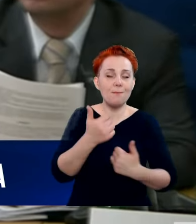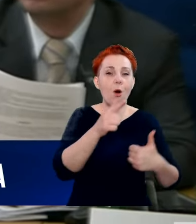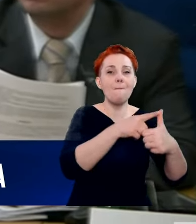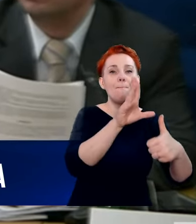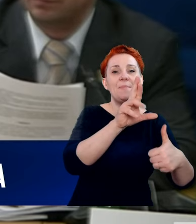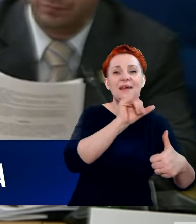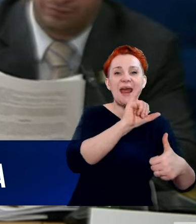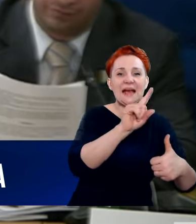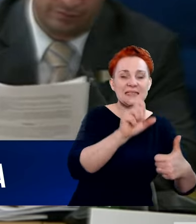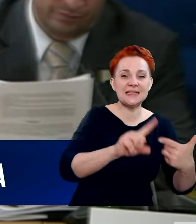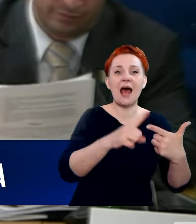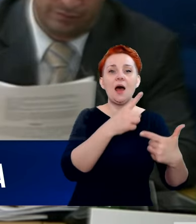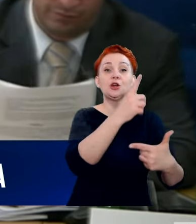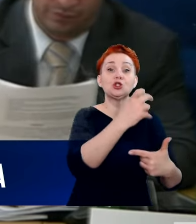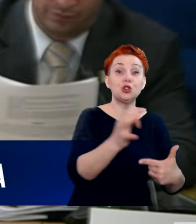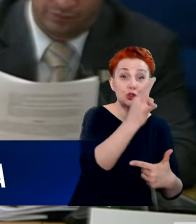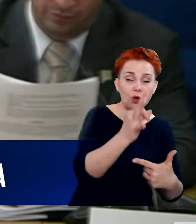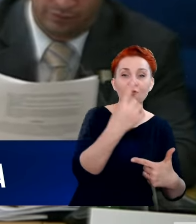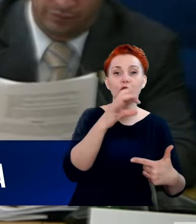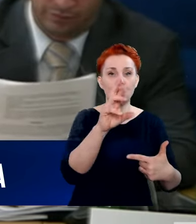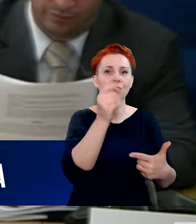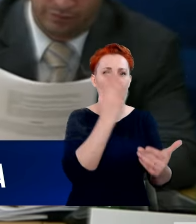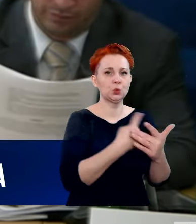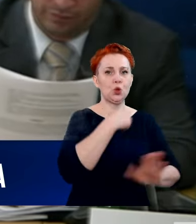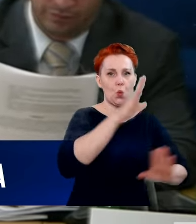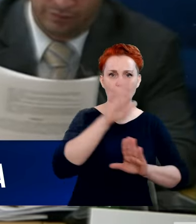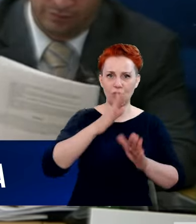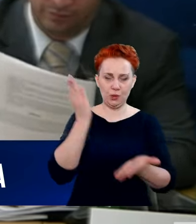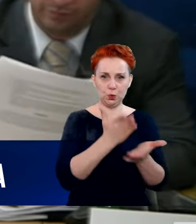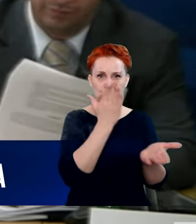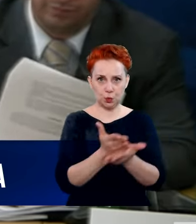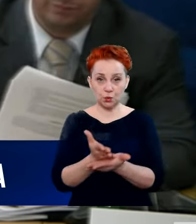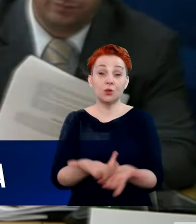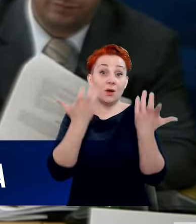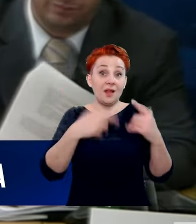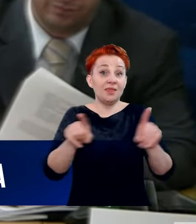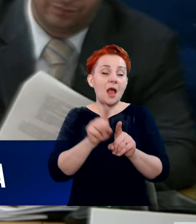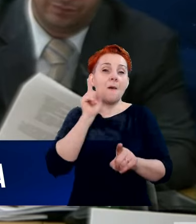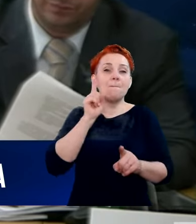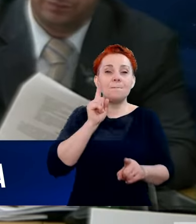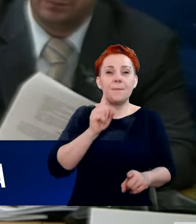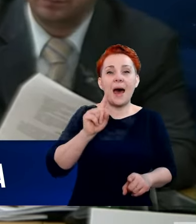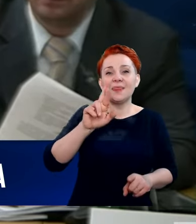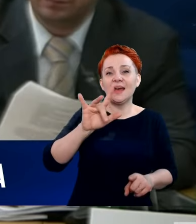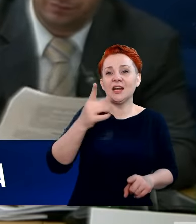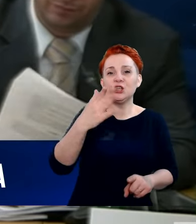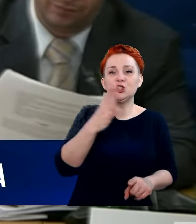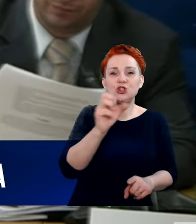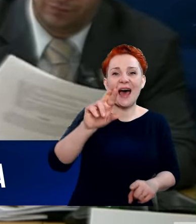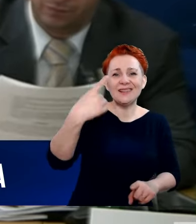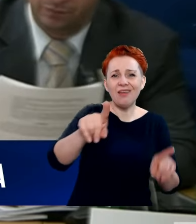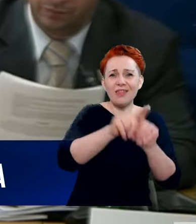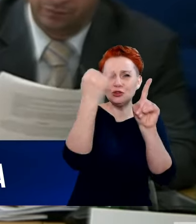jak i pani Dorota Brejza zostali już przegłosowani. Rozumiem, że chcielibyście również pana Ryszarda Brejza oraz wszystkie inne osoby,